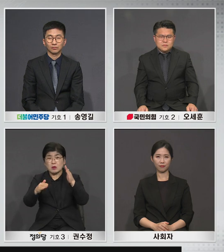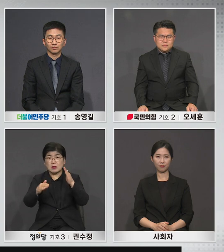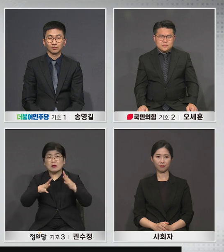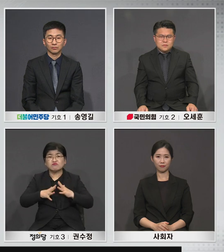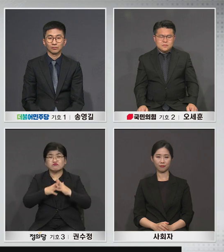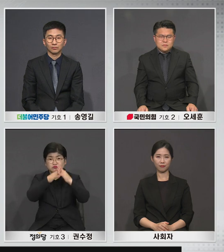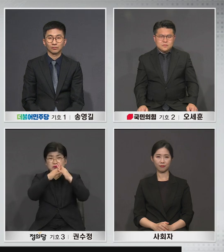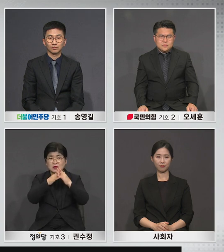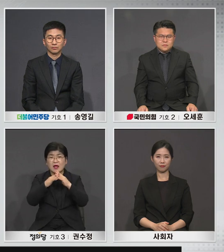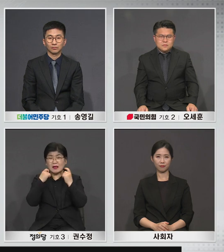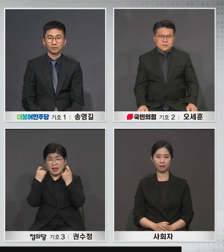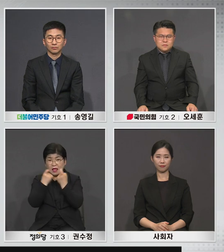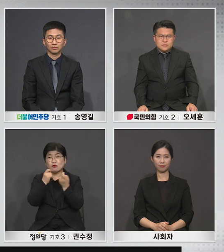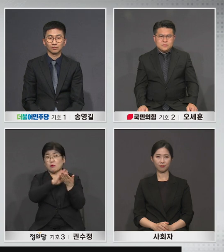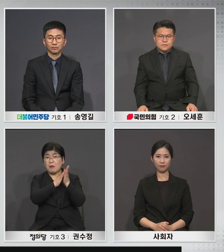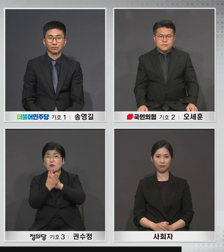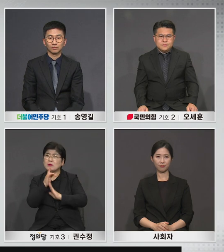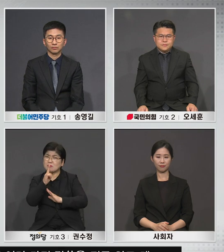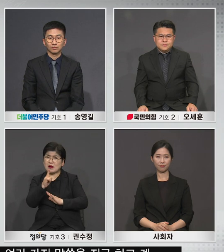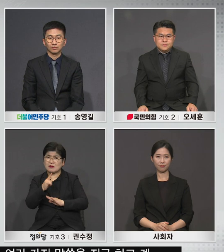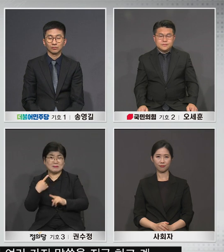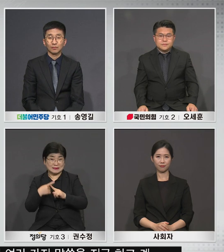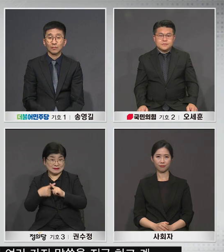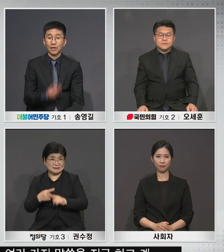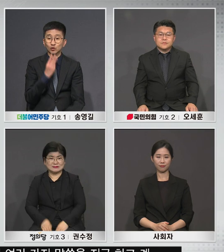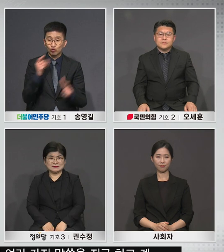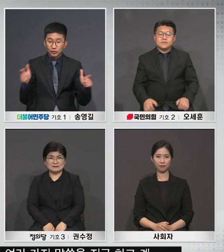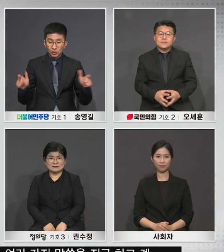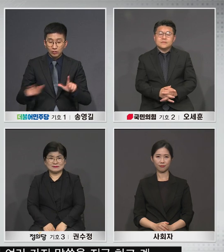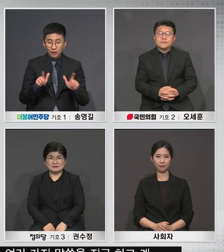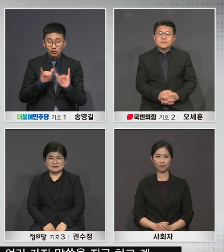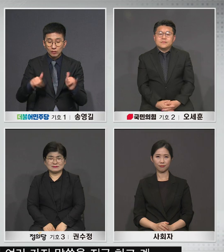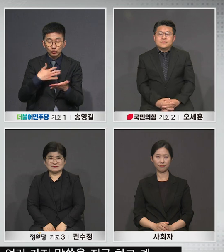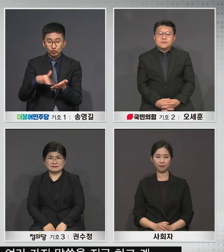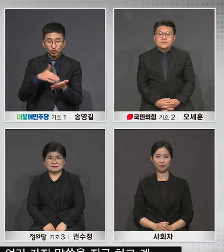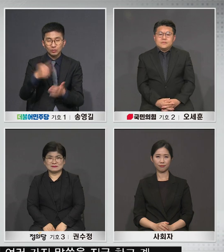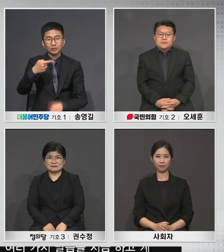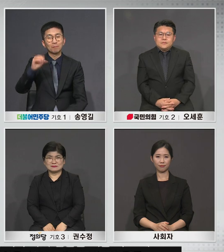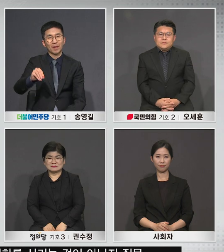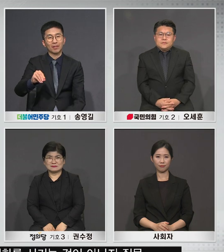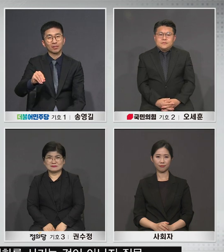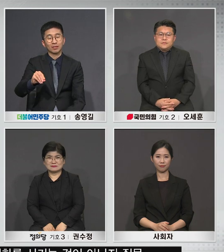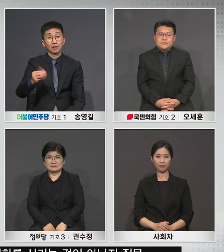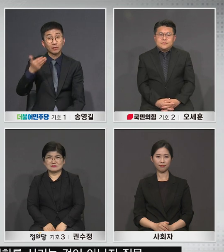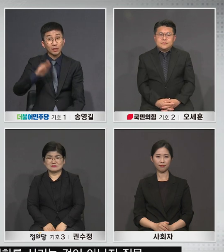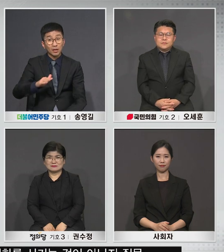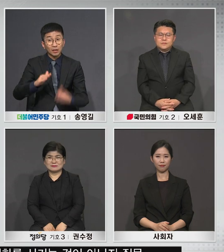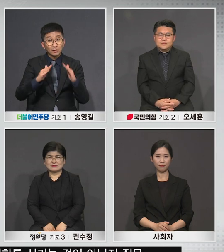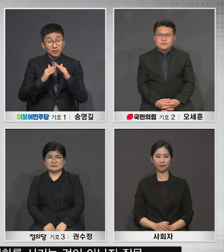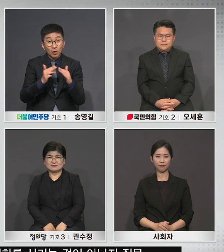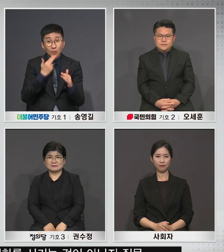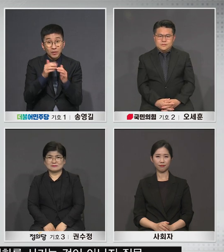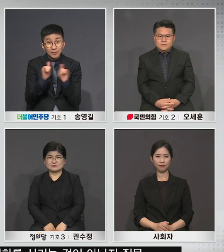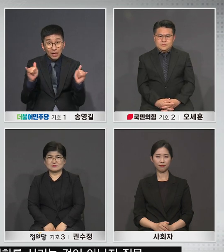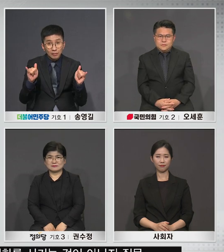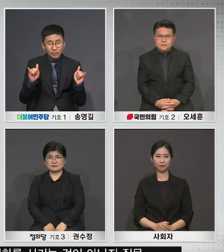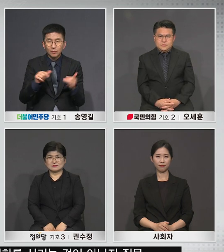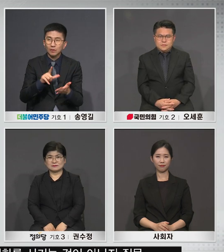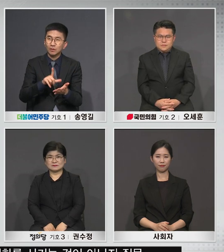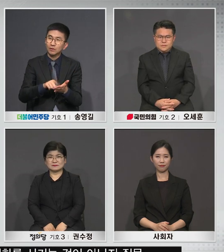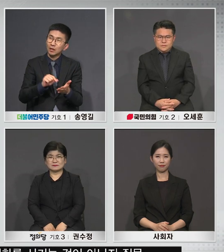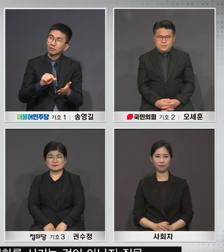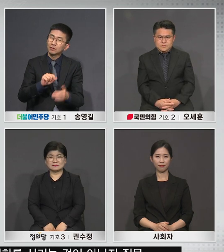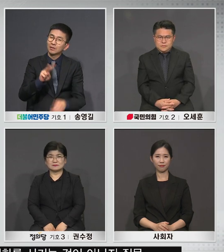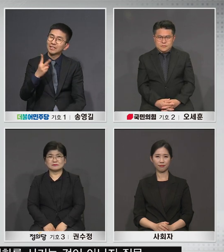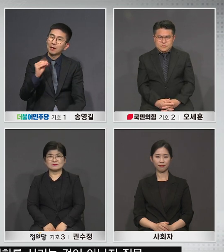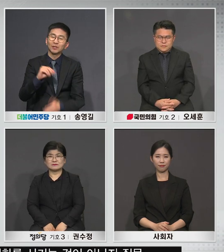아닌지라고 질문드리겠습니다. 서울의 인구가 천만인데 집 없는 사람들이 400만 가구가 반입니다. 200만 가구가 집이